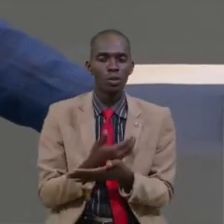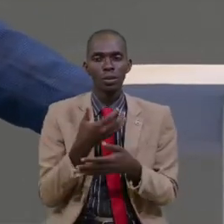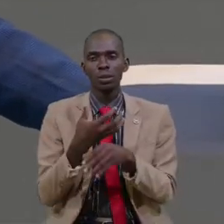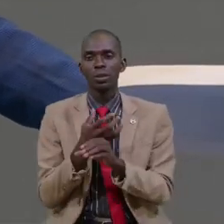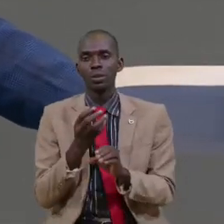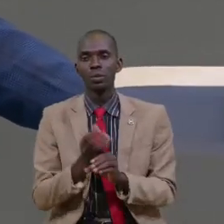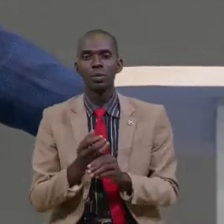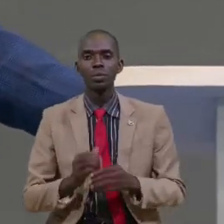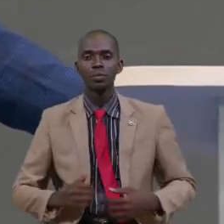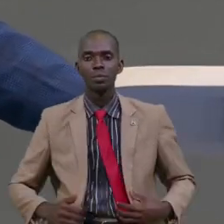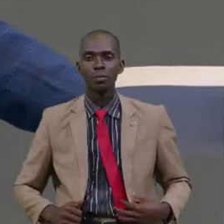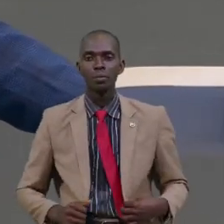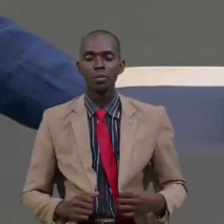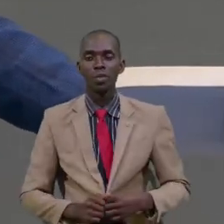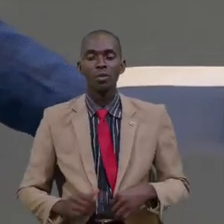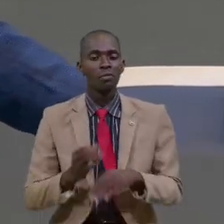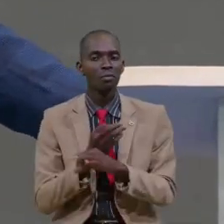nouvelle création.